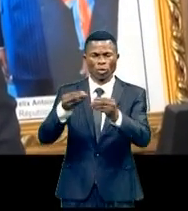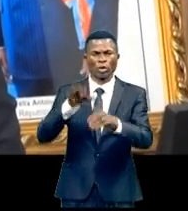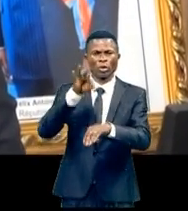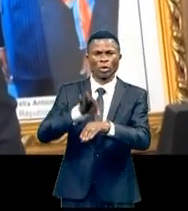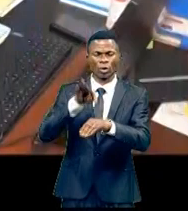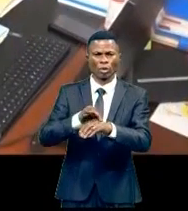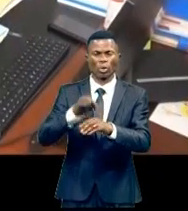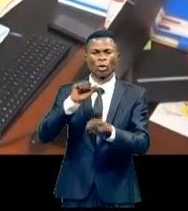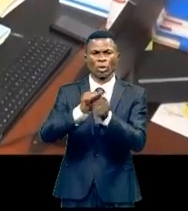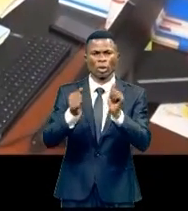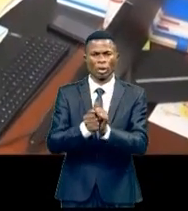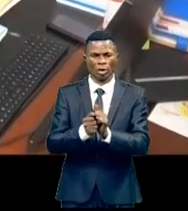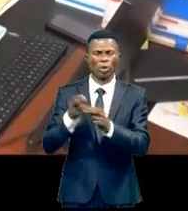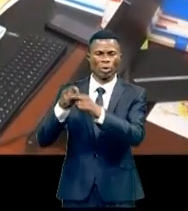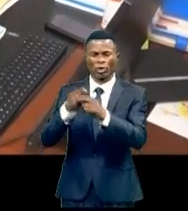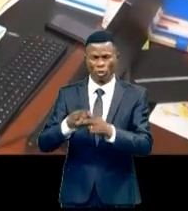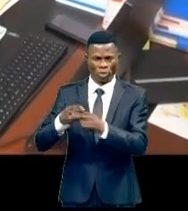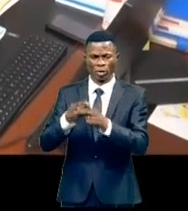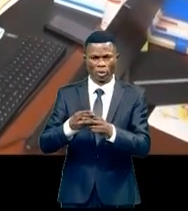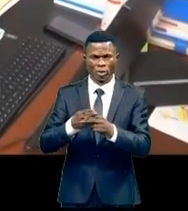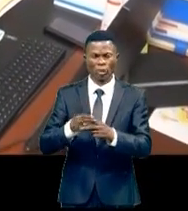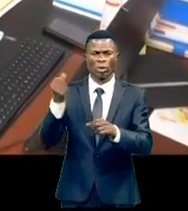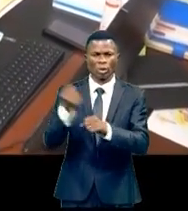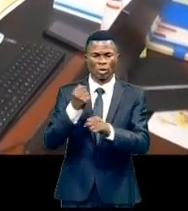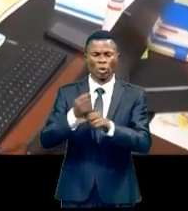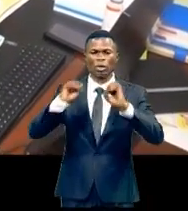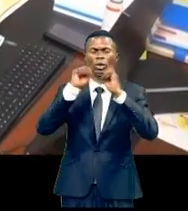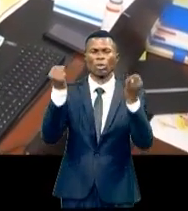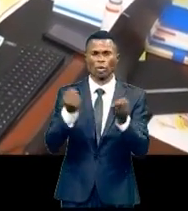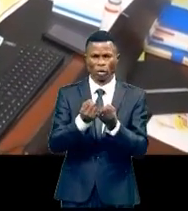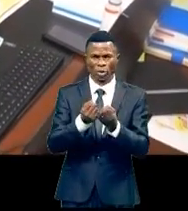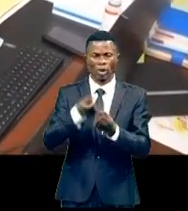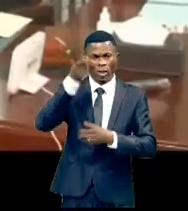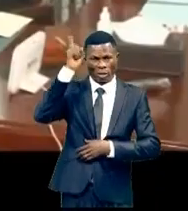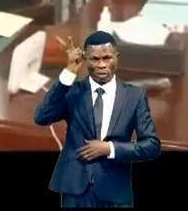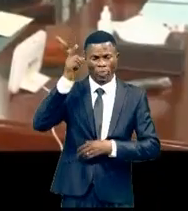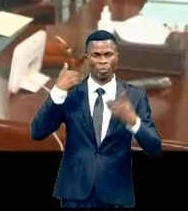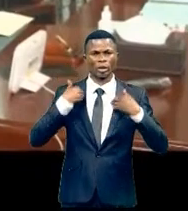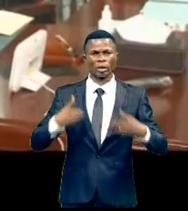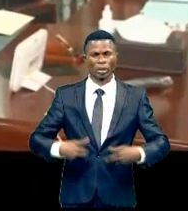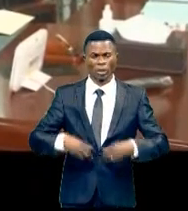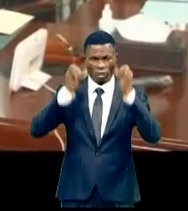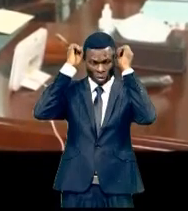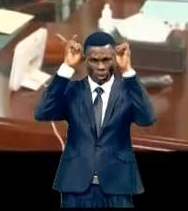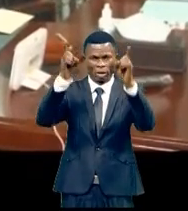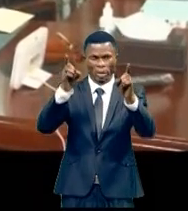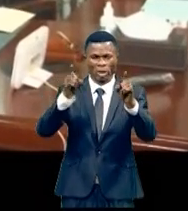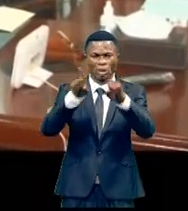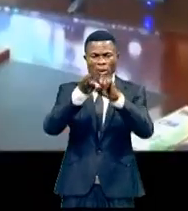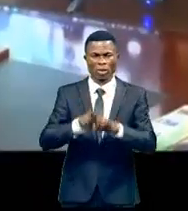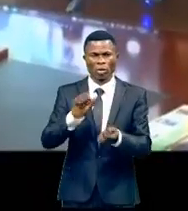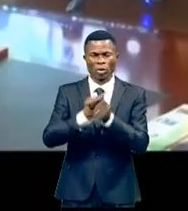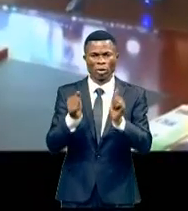aux secteurs liés à la sécurité, aux secteurs sociaux, principalement la santé, l'éducation, aux